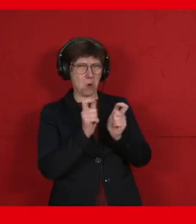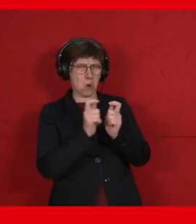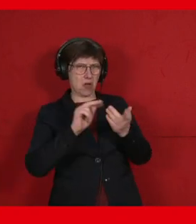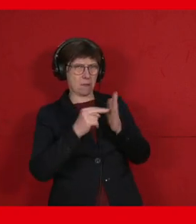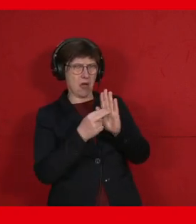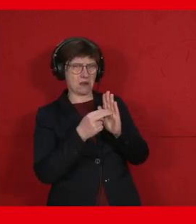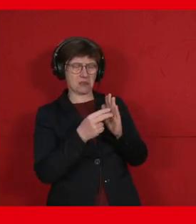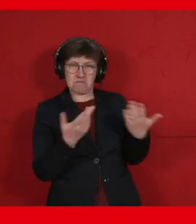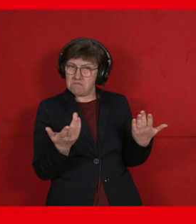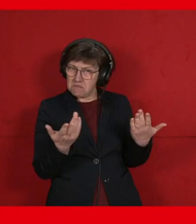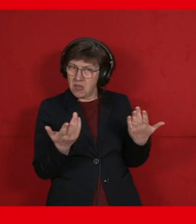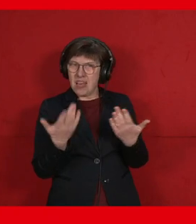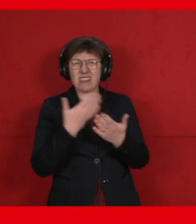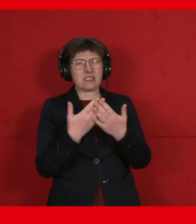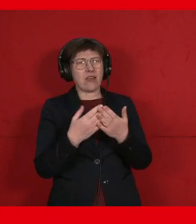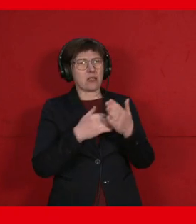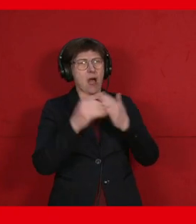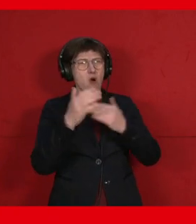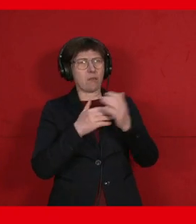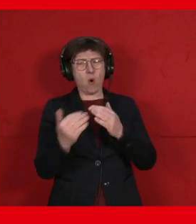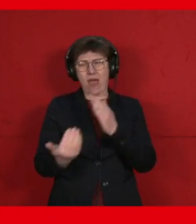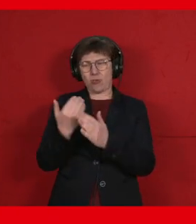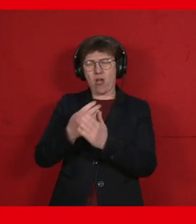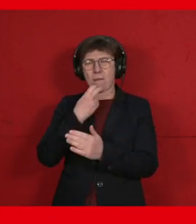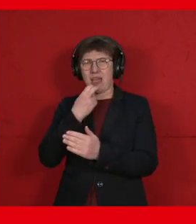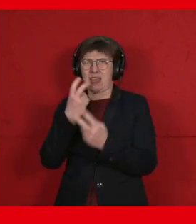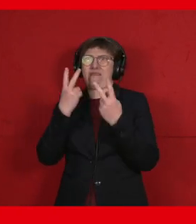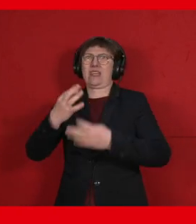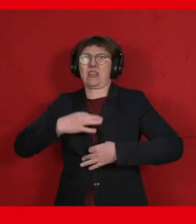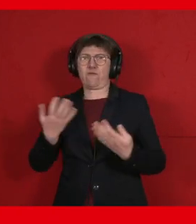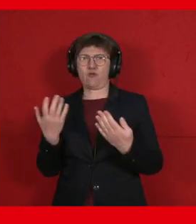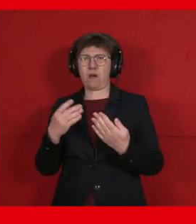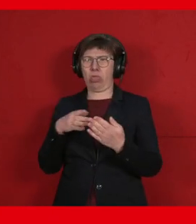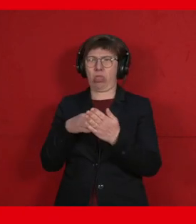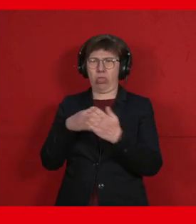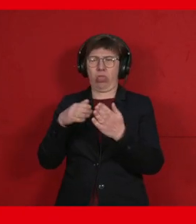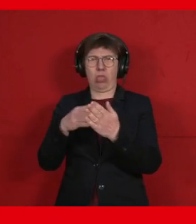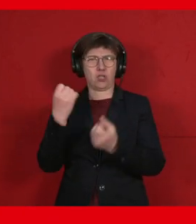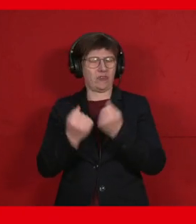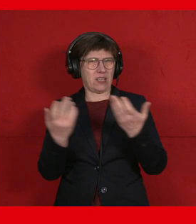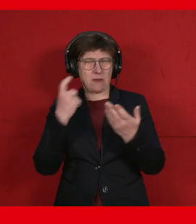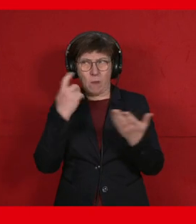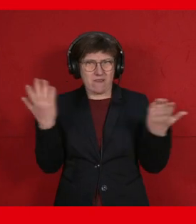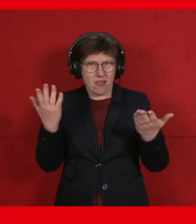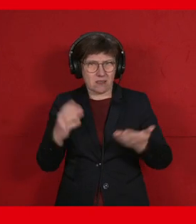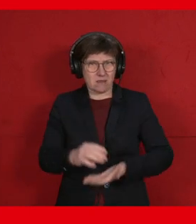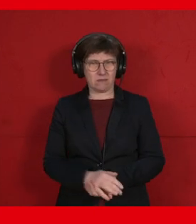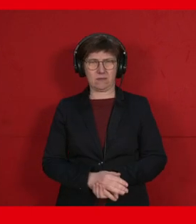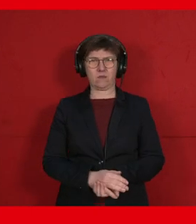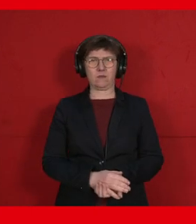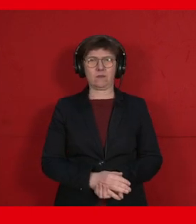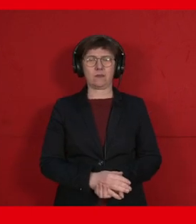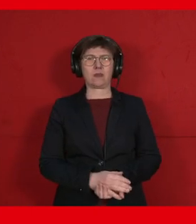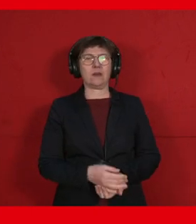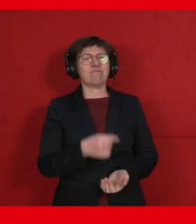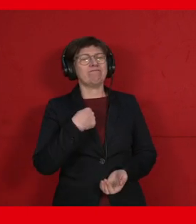haben. Umso dringender ist ja eigentlich der Ausbau der erneuerbaren Energien. Woran hakt es da aus Ihrer Sicht? Ich